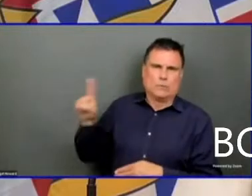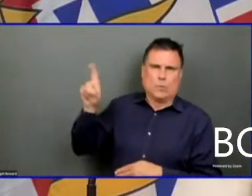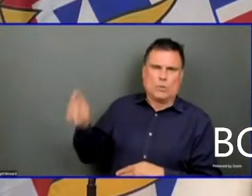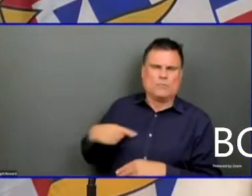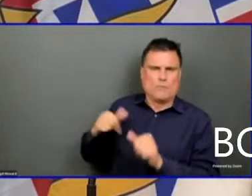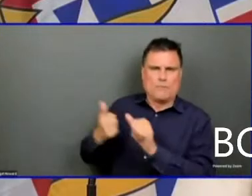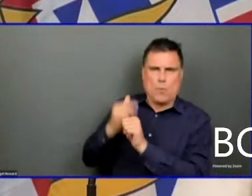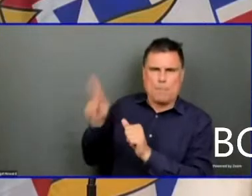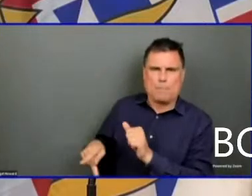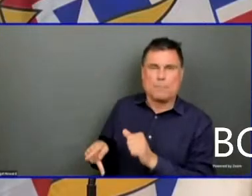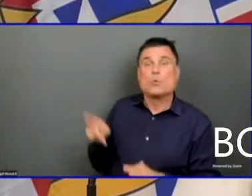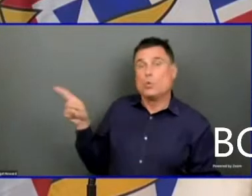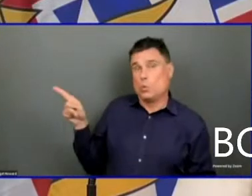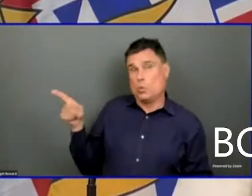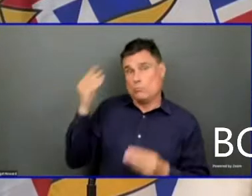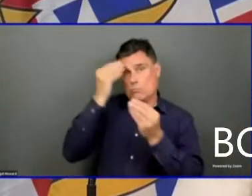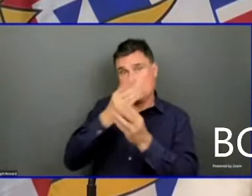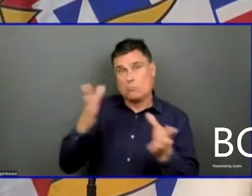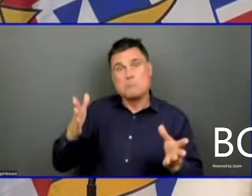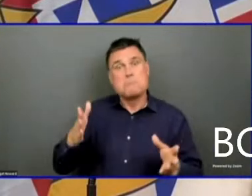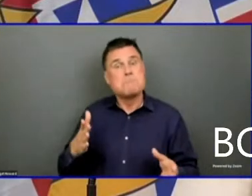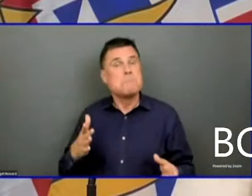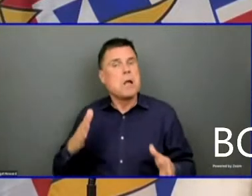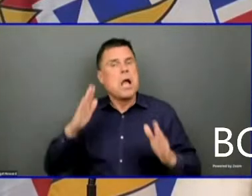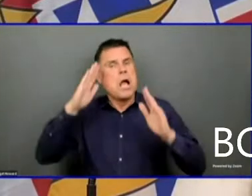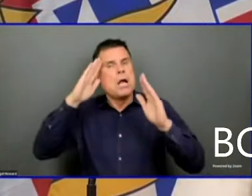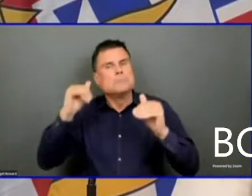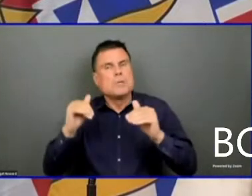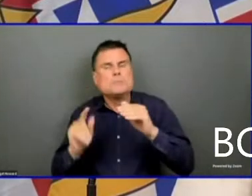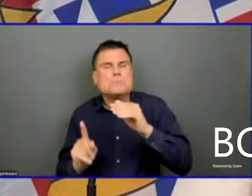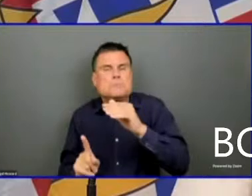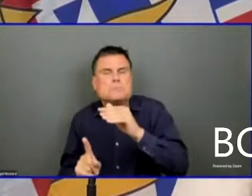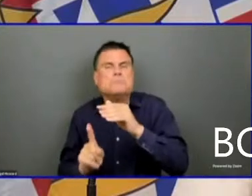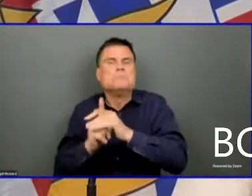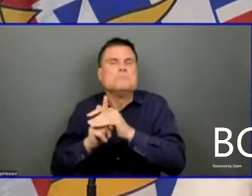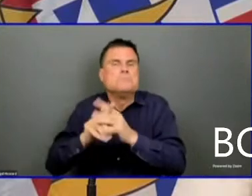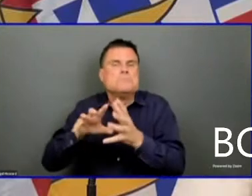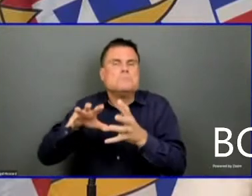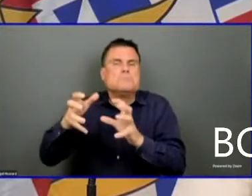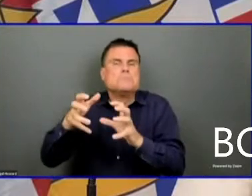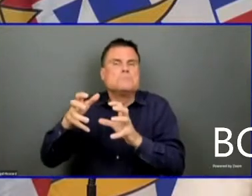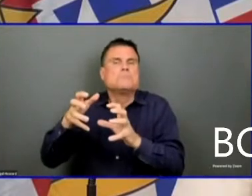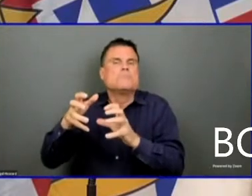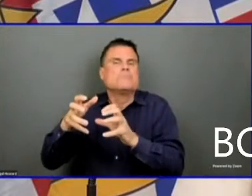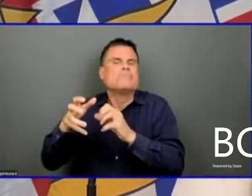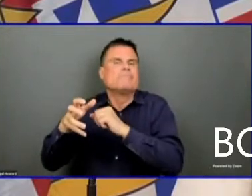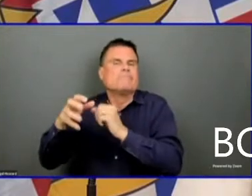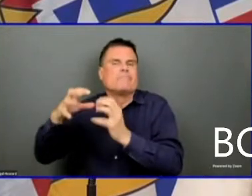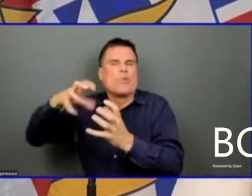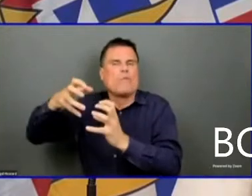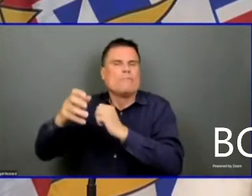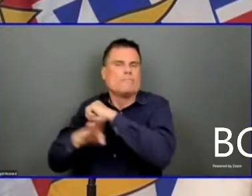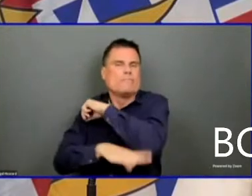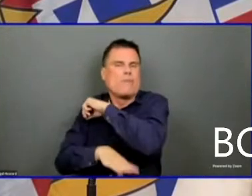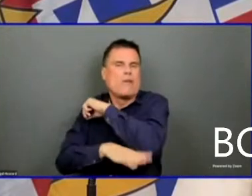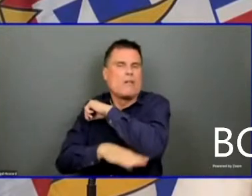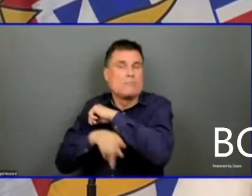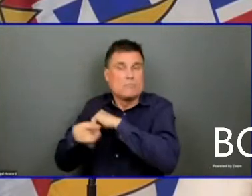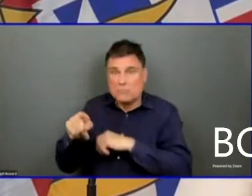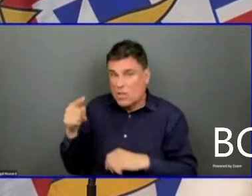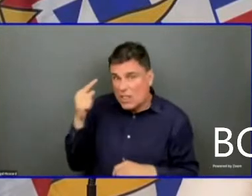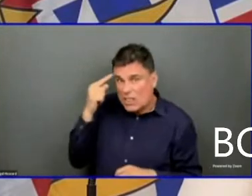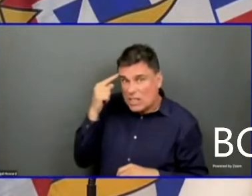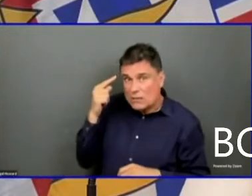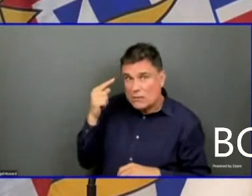用，要让他们觉得难看，要提醒他们。 How close are we to vaccinating children under age 12, considering that if that fourth